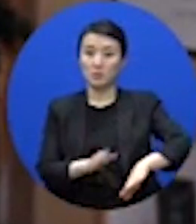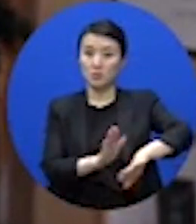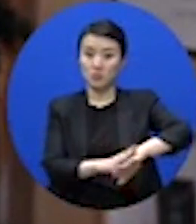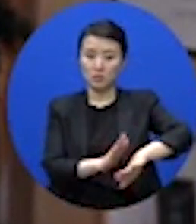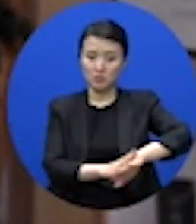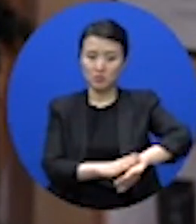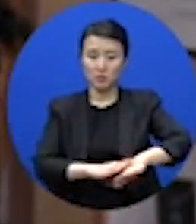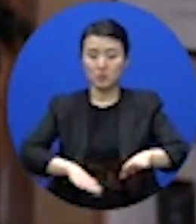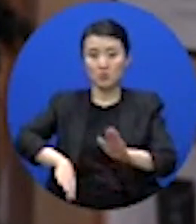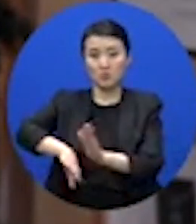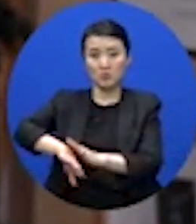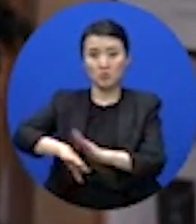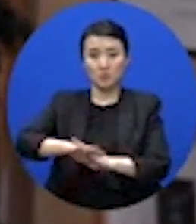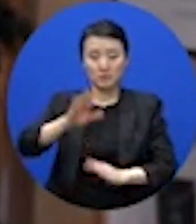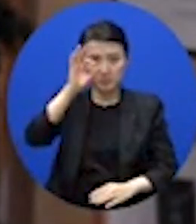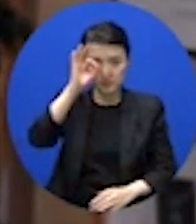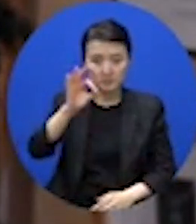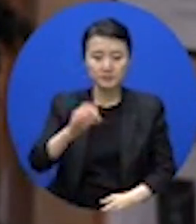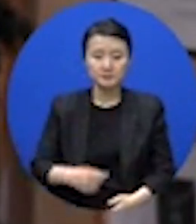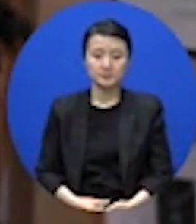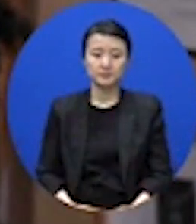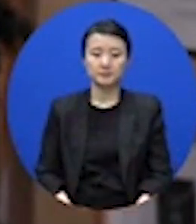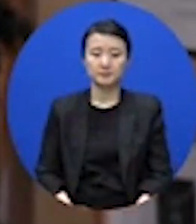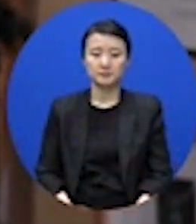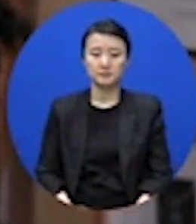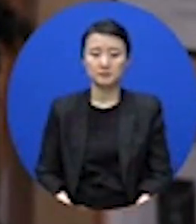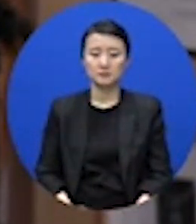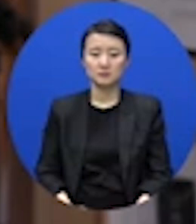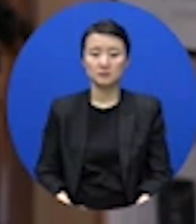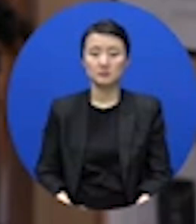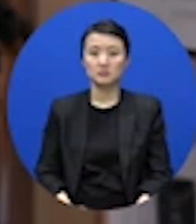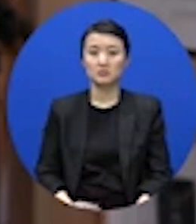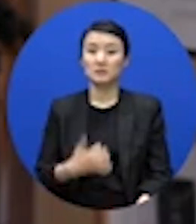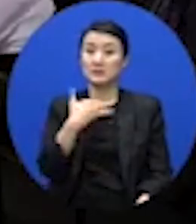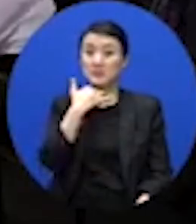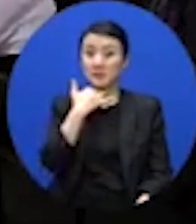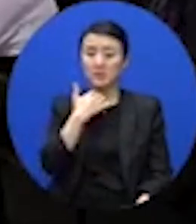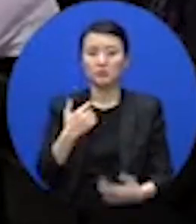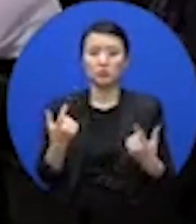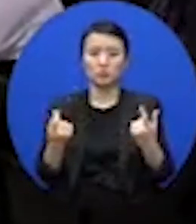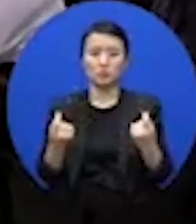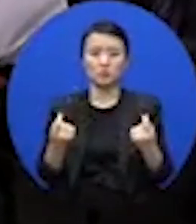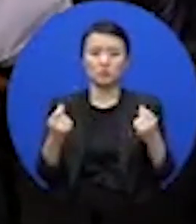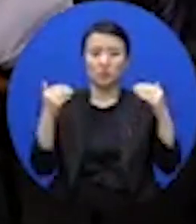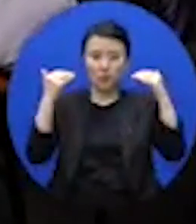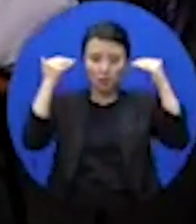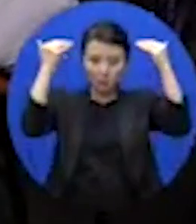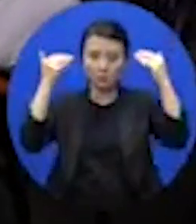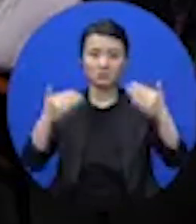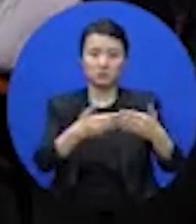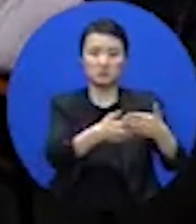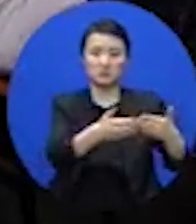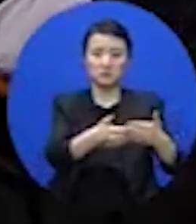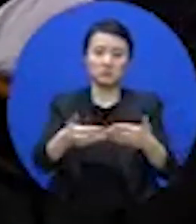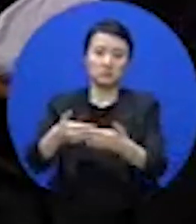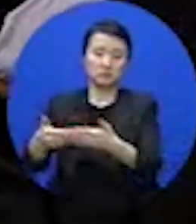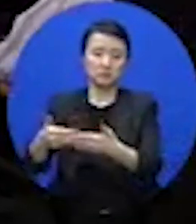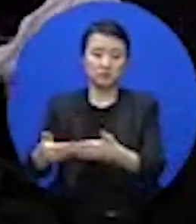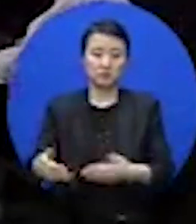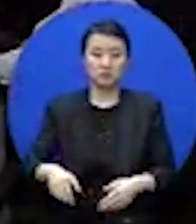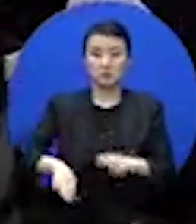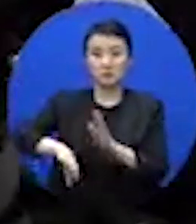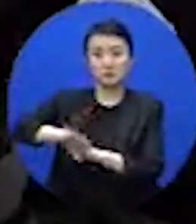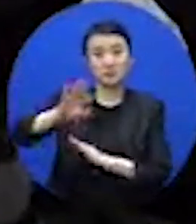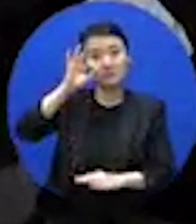왼쪽과 오른쪽이요. 같은 연령대 성인이 그린 거예요. 근데 여러분 보시기